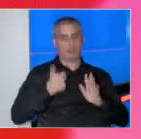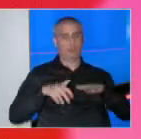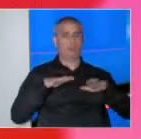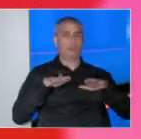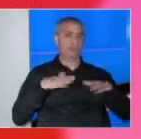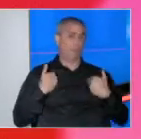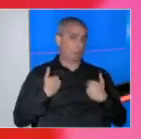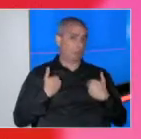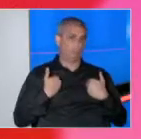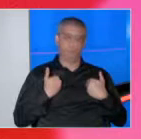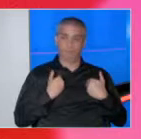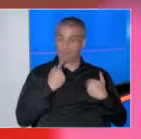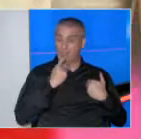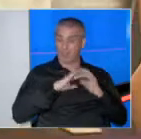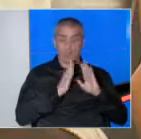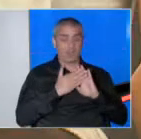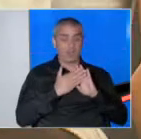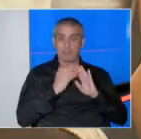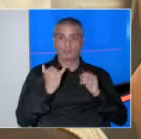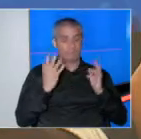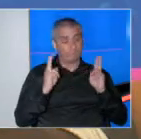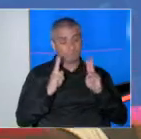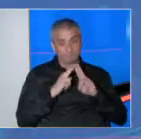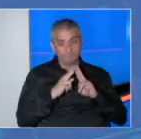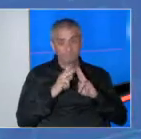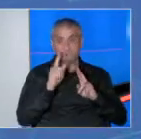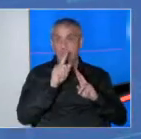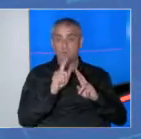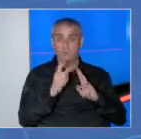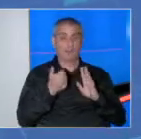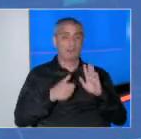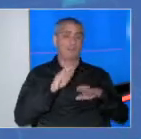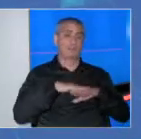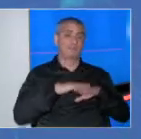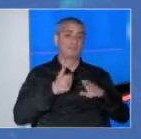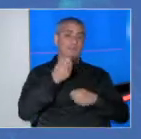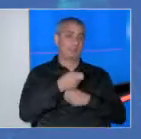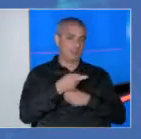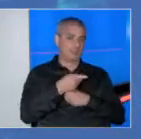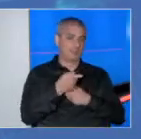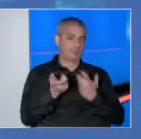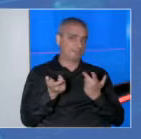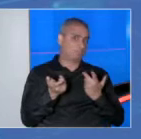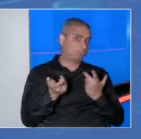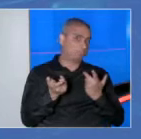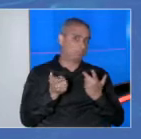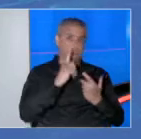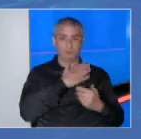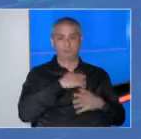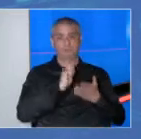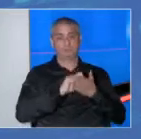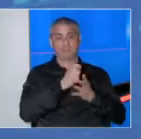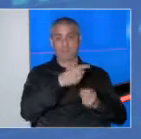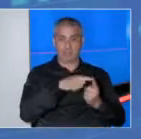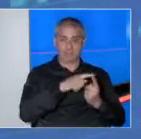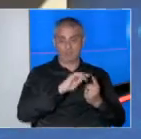ממשלה. צריך לומר שכל העניין עכשיו מתכנס אולי לתפקיד שר החקלאות, אבל זה איזו הצבעה. רוצים את תיק